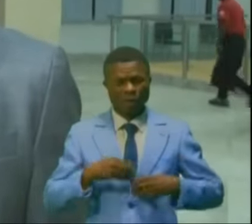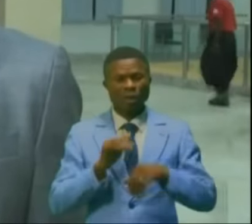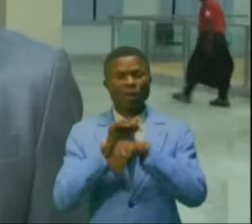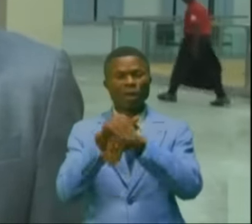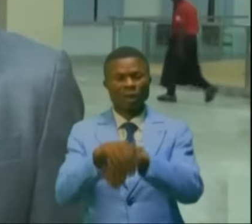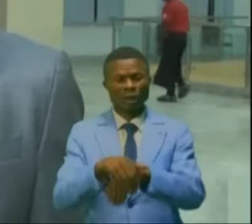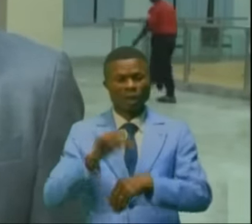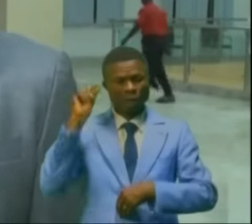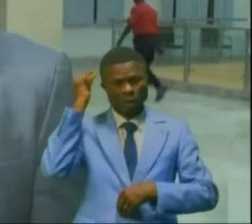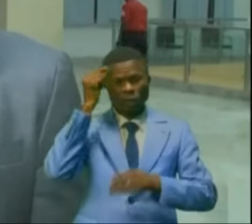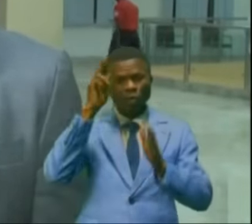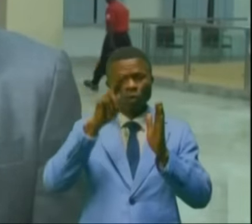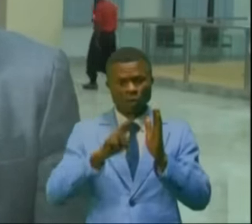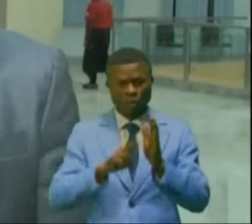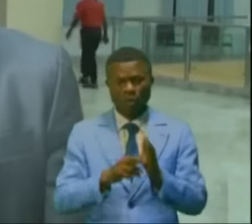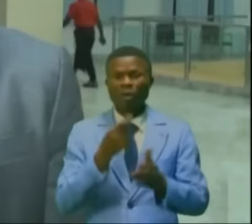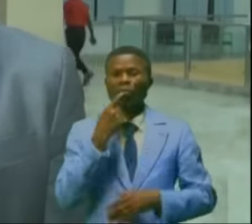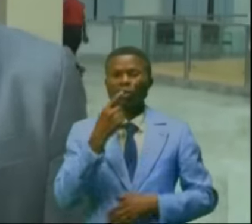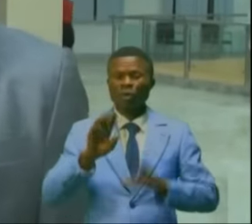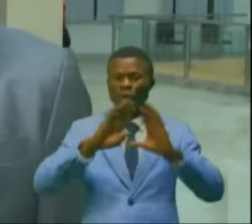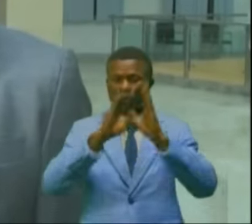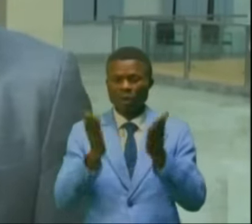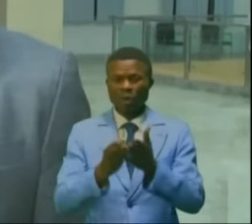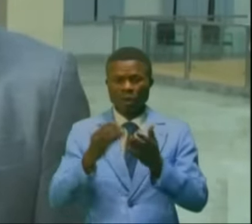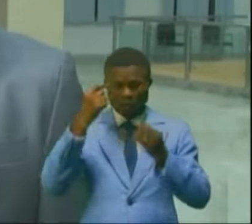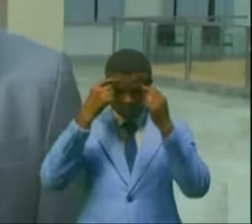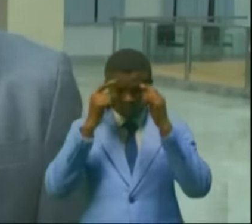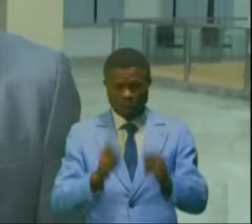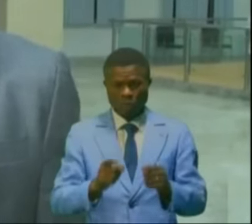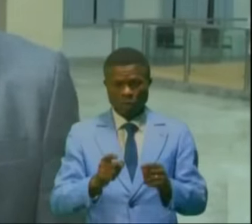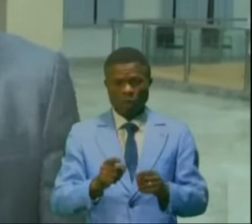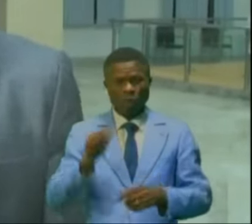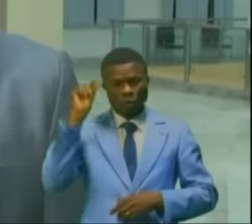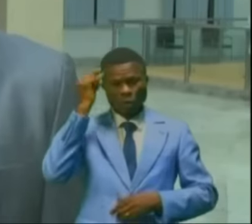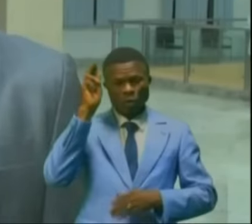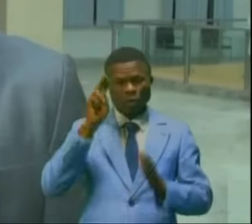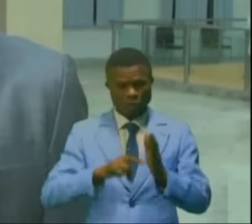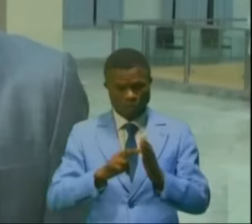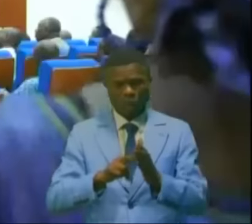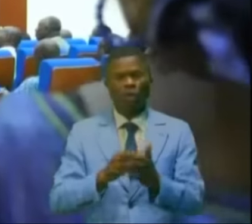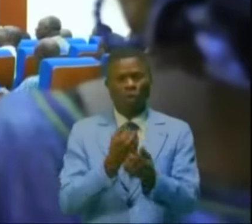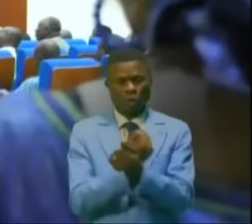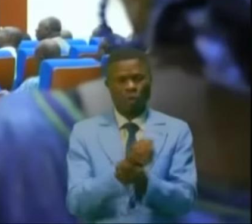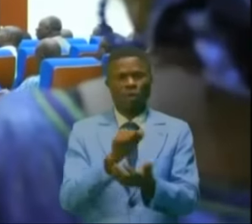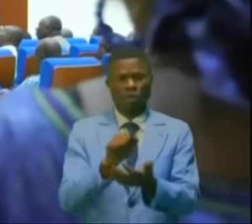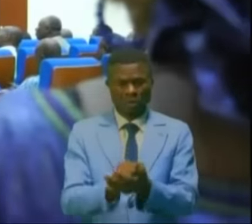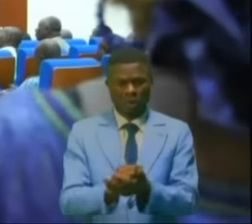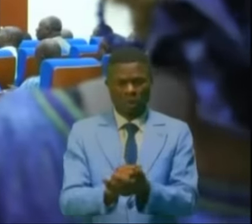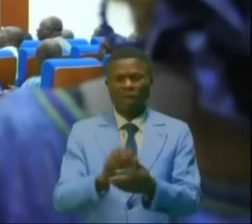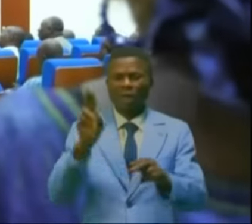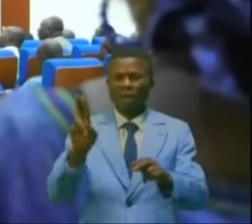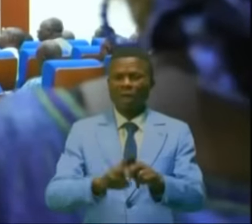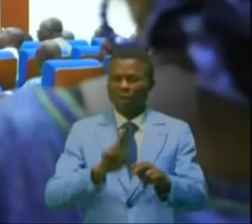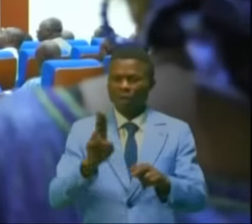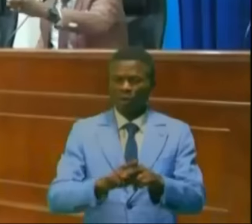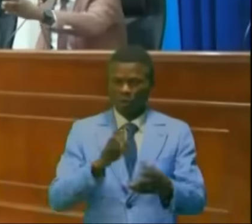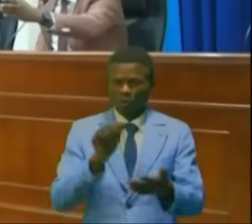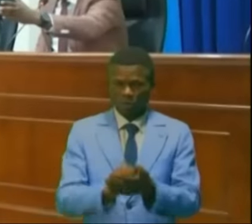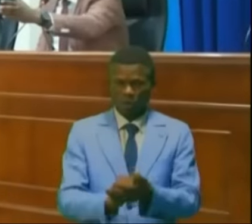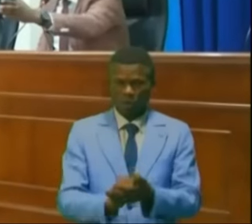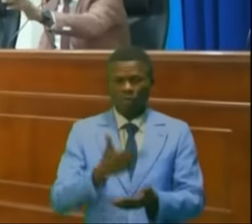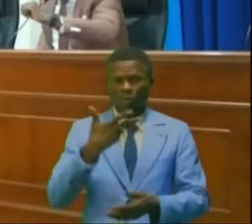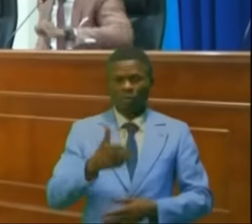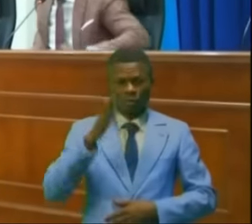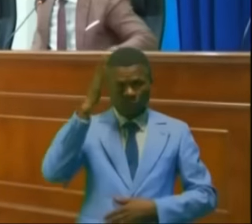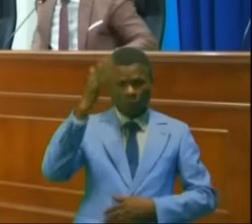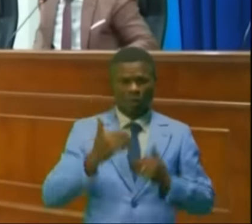du gouvernement pour dire que tous les engagements que le gouvernement a pris seront tenus. Ces concertations débutées le mercredi vont se